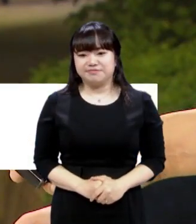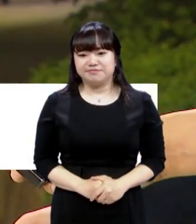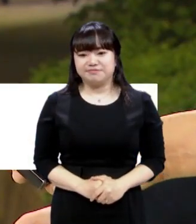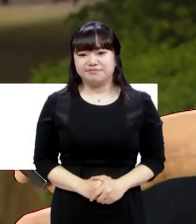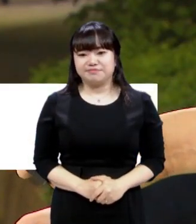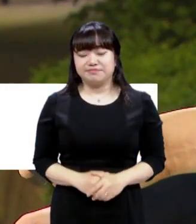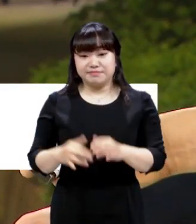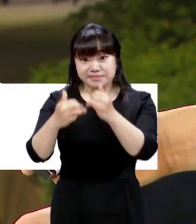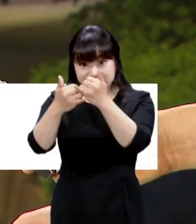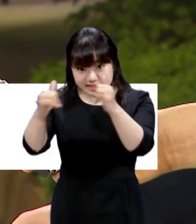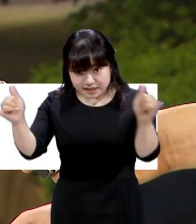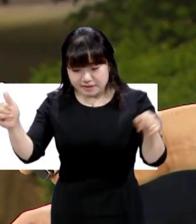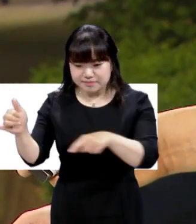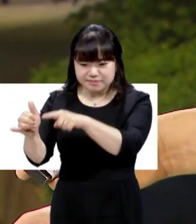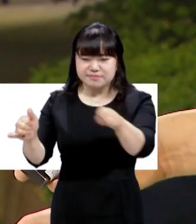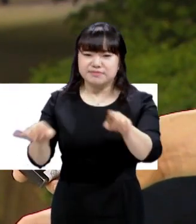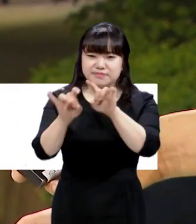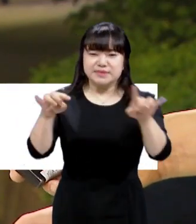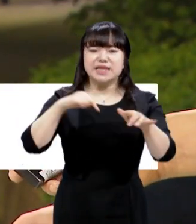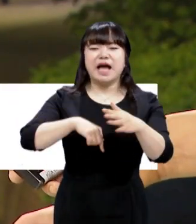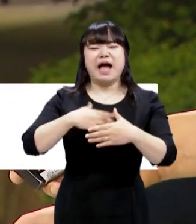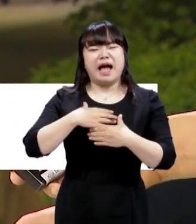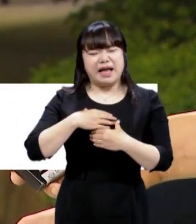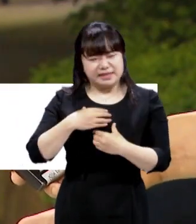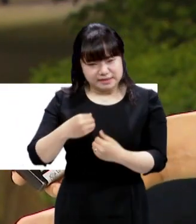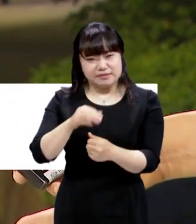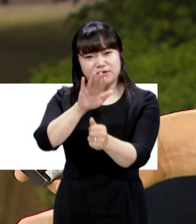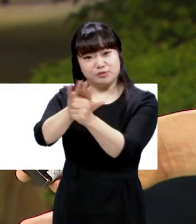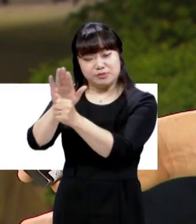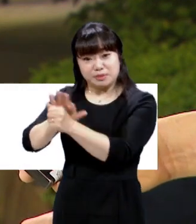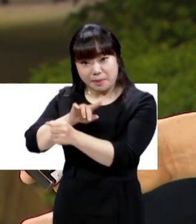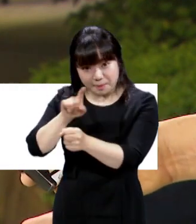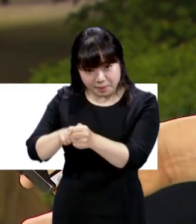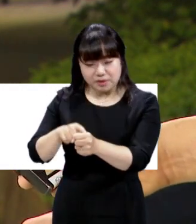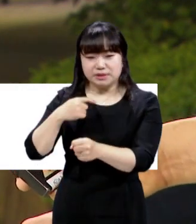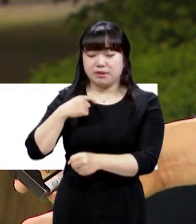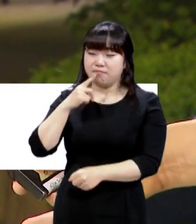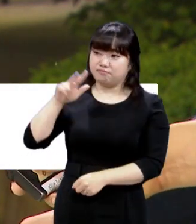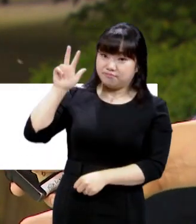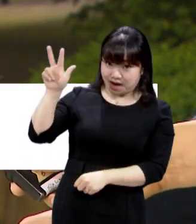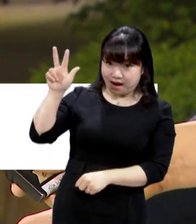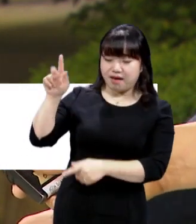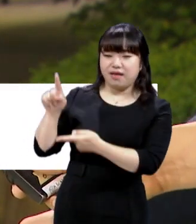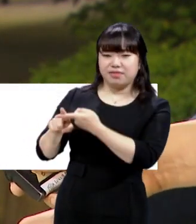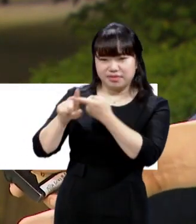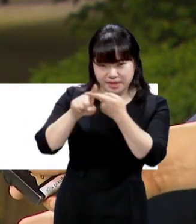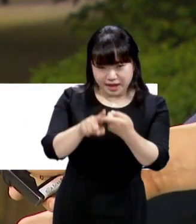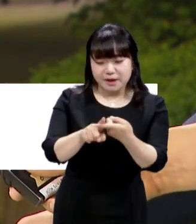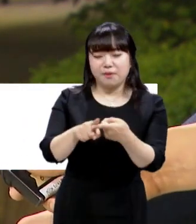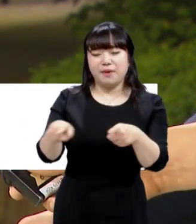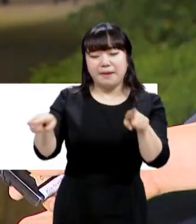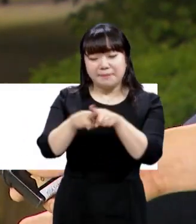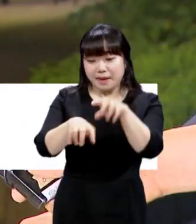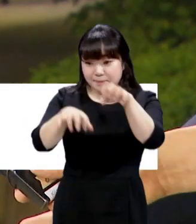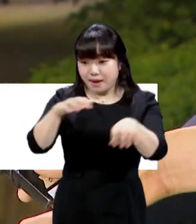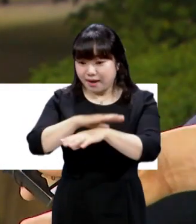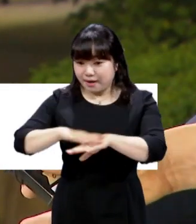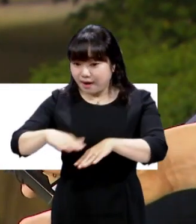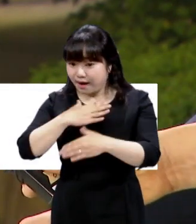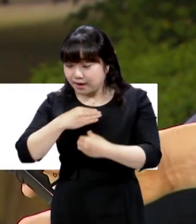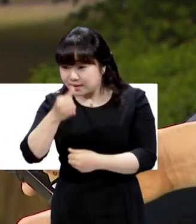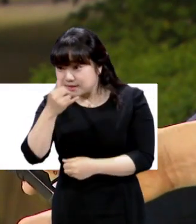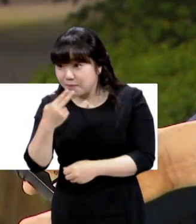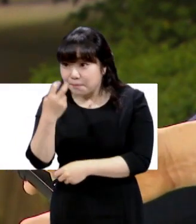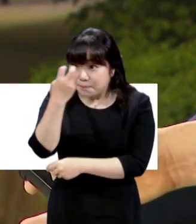어 시민 여러분의 안전을 지키기 위한 저의 약속이 없기 때문에 안심 마을 보안관 활동을 함께 하면서 공식